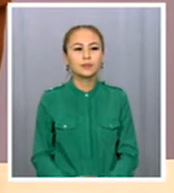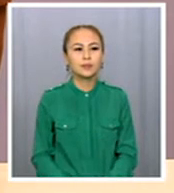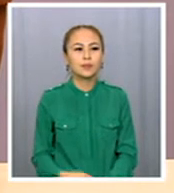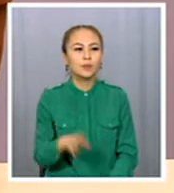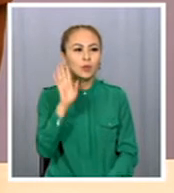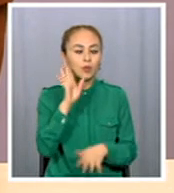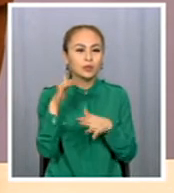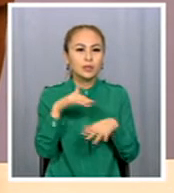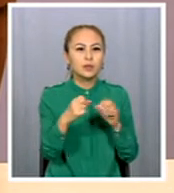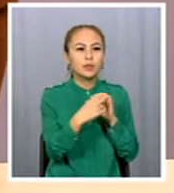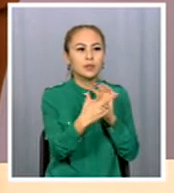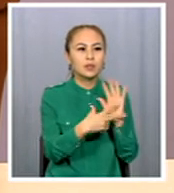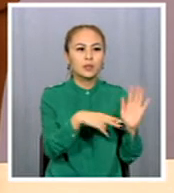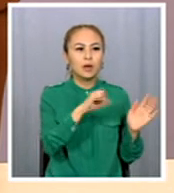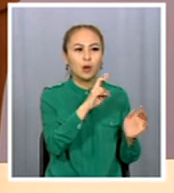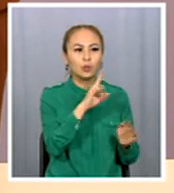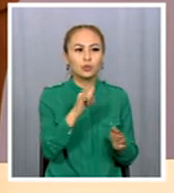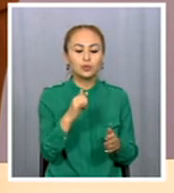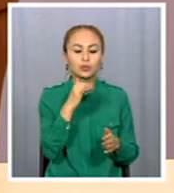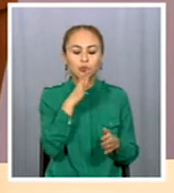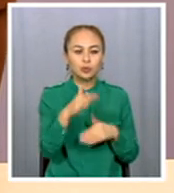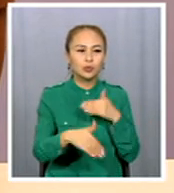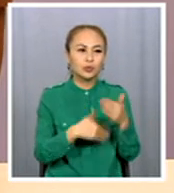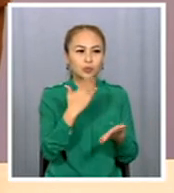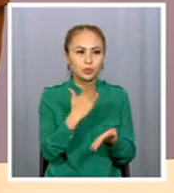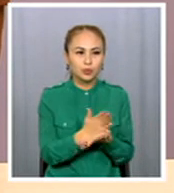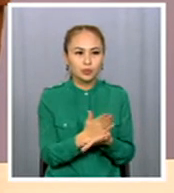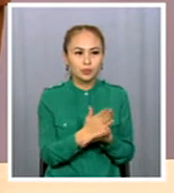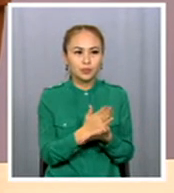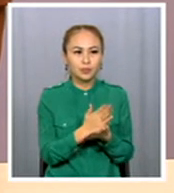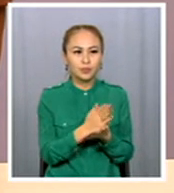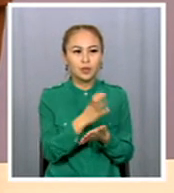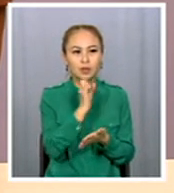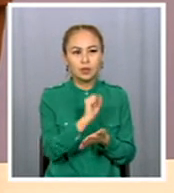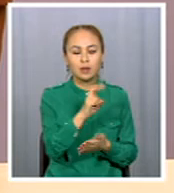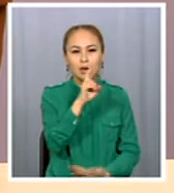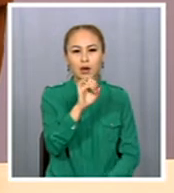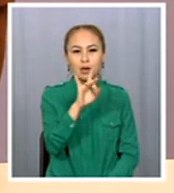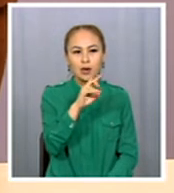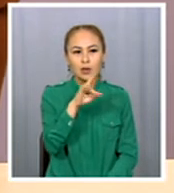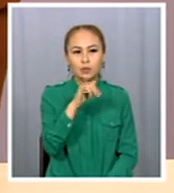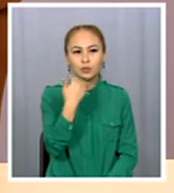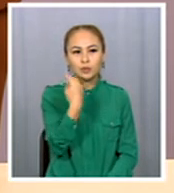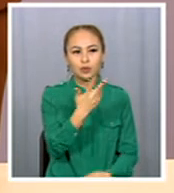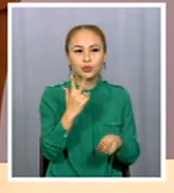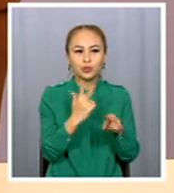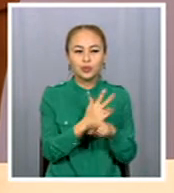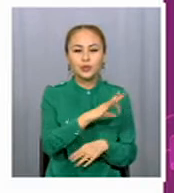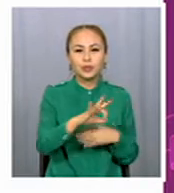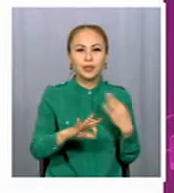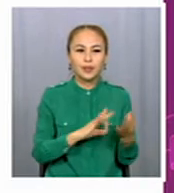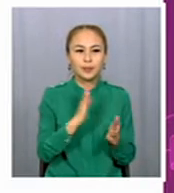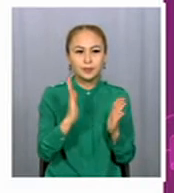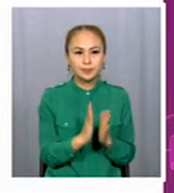Көлде 18 аққу жүзіп жүр. Ал қарақу олардан 3 есе кем.